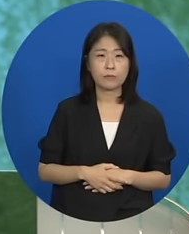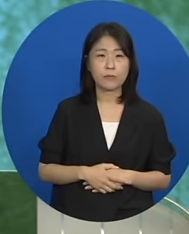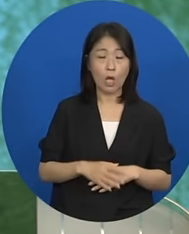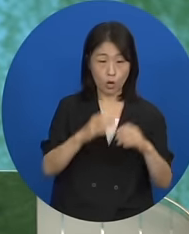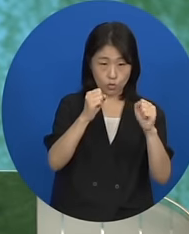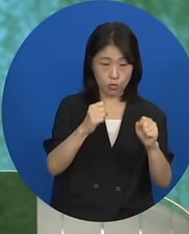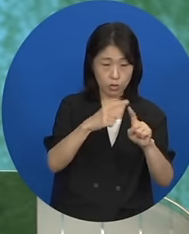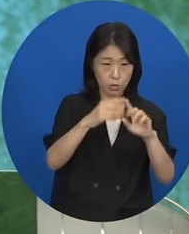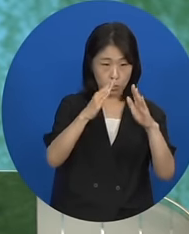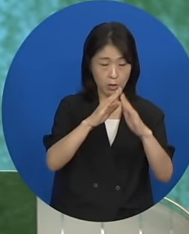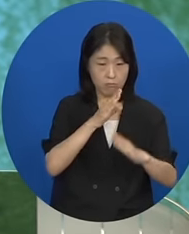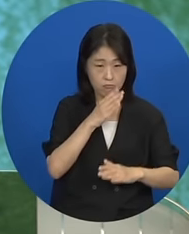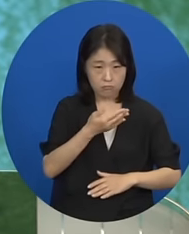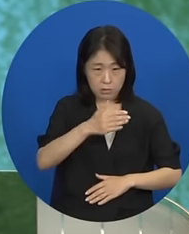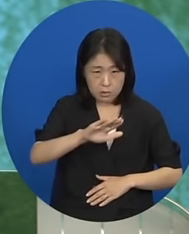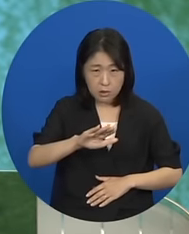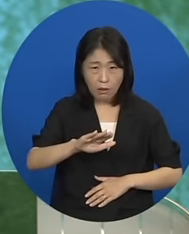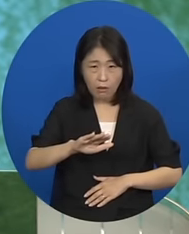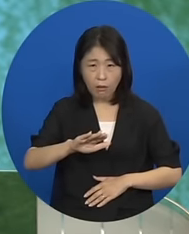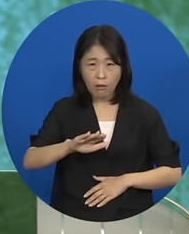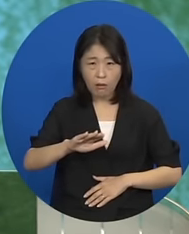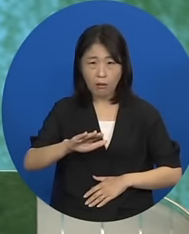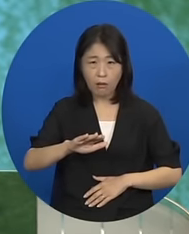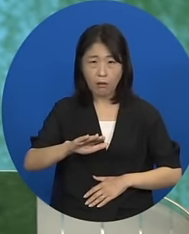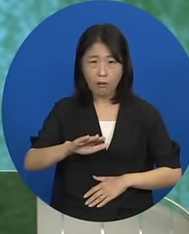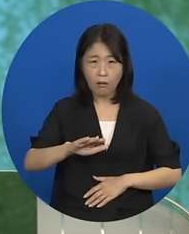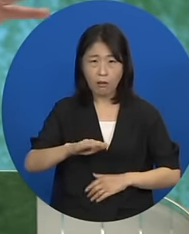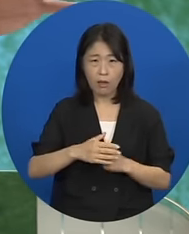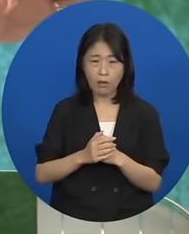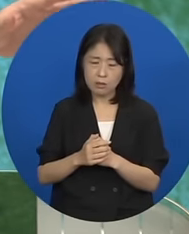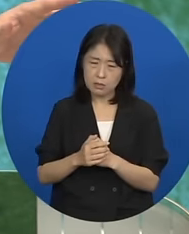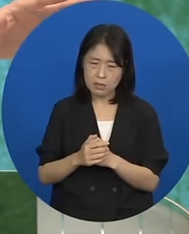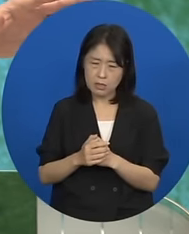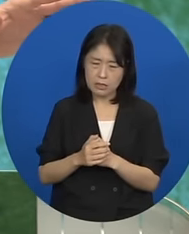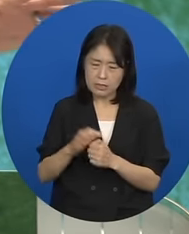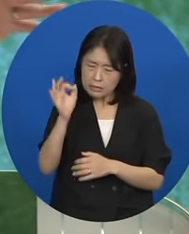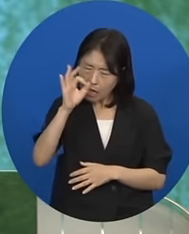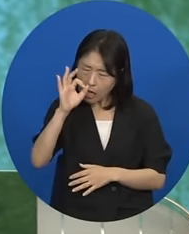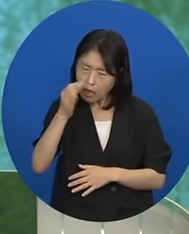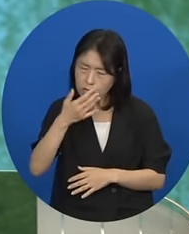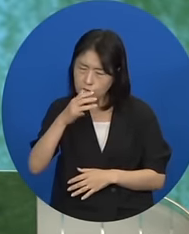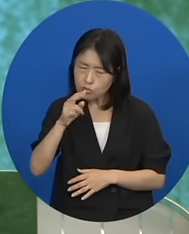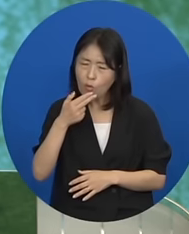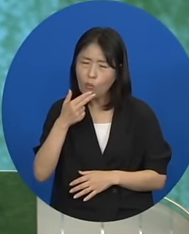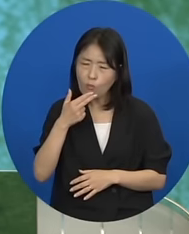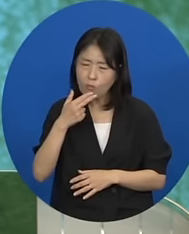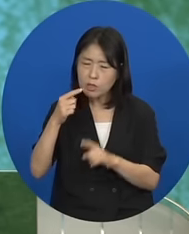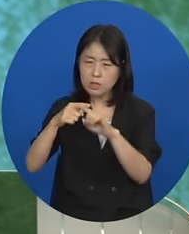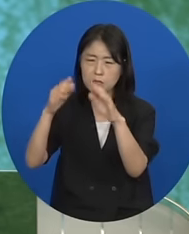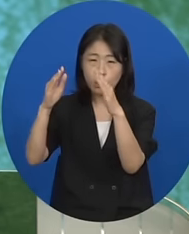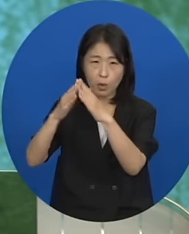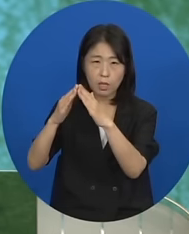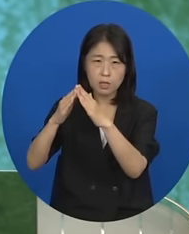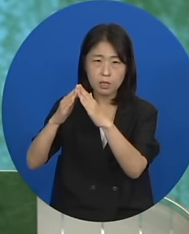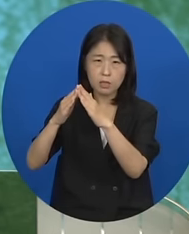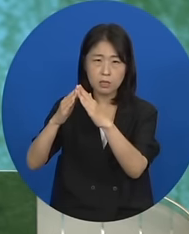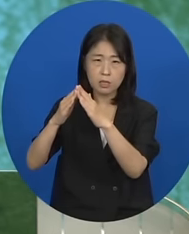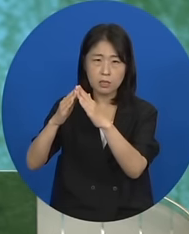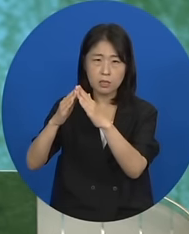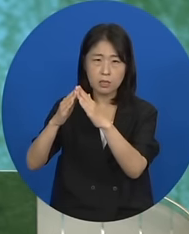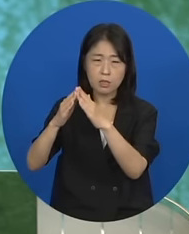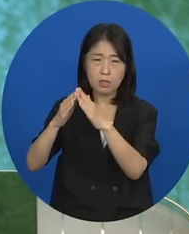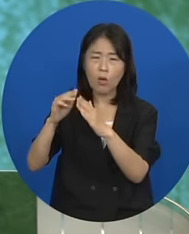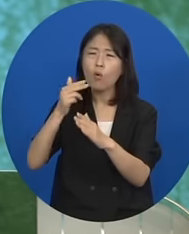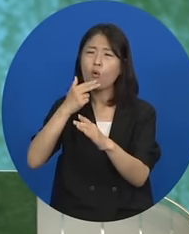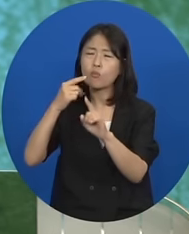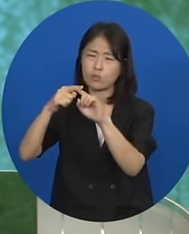작은 교회들은 검색조차 되지 않아서 일반 사람들이 보기에 마치 존재하지 않는 것처럼 본다는